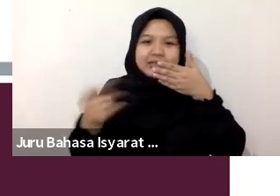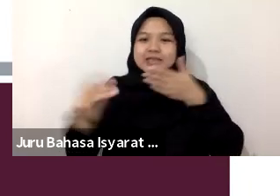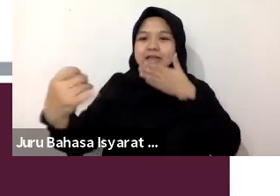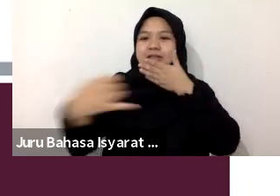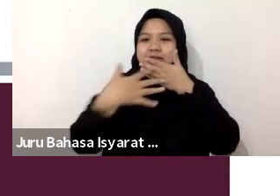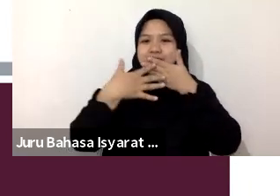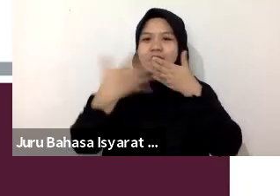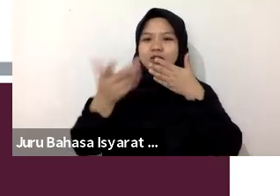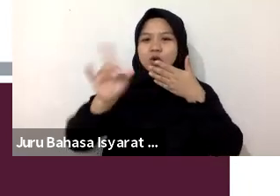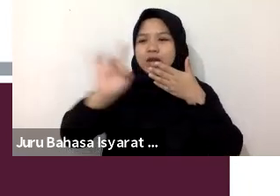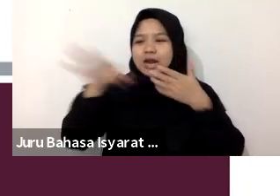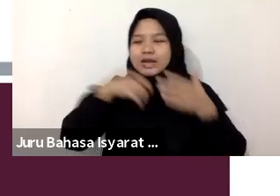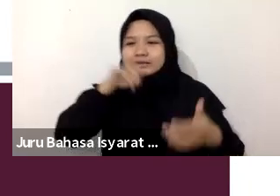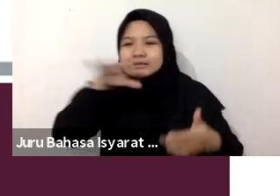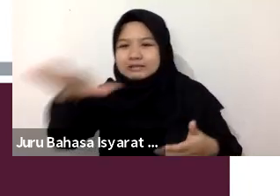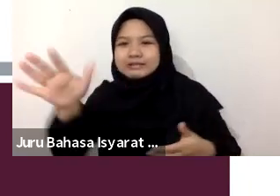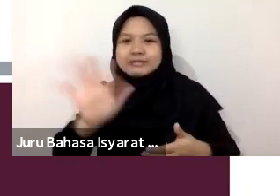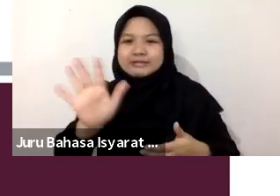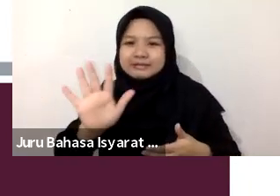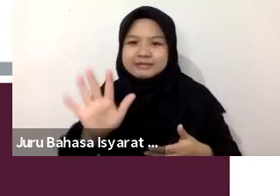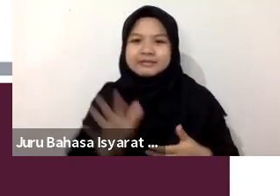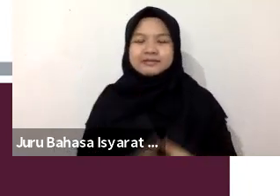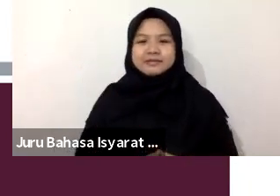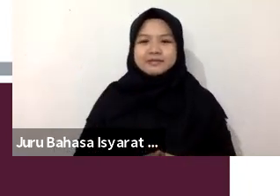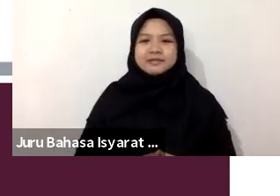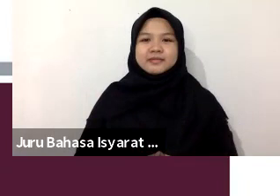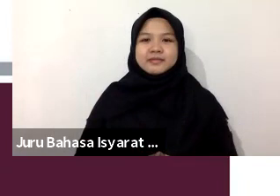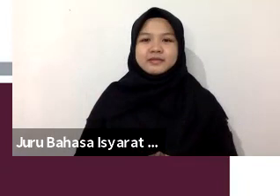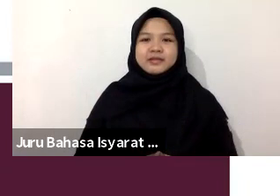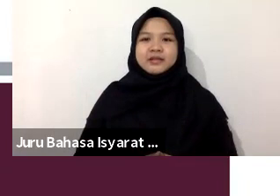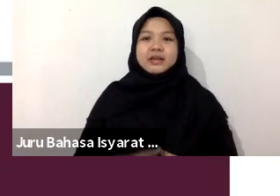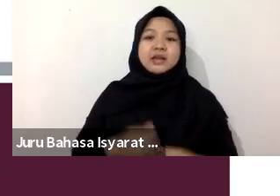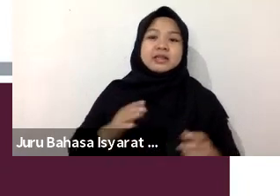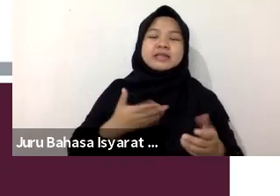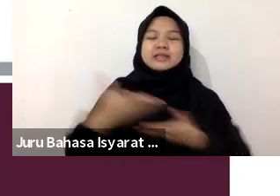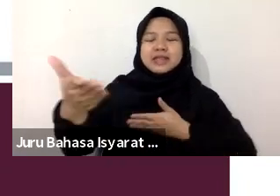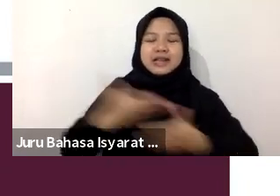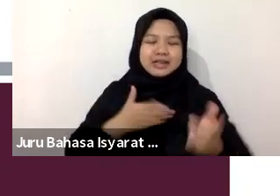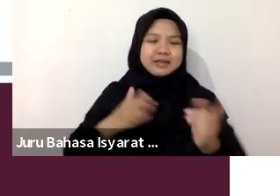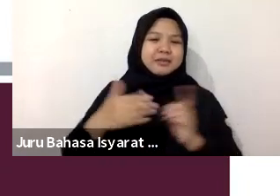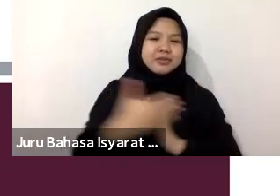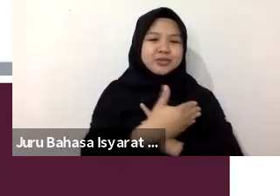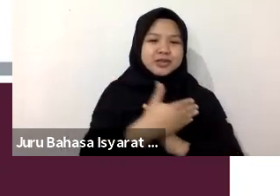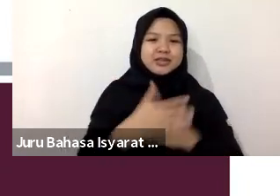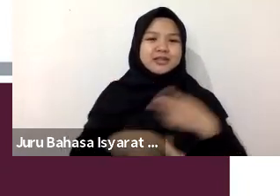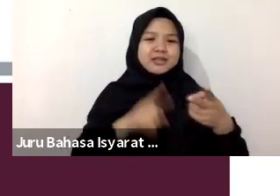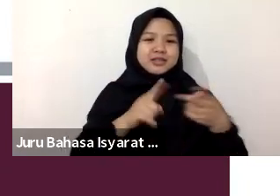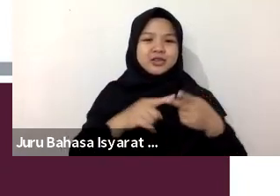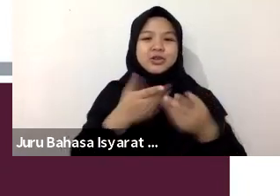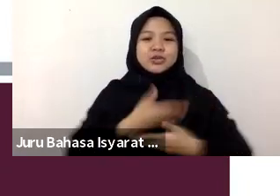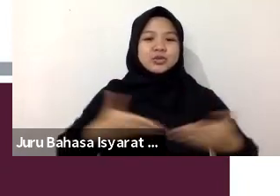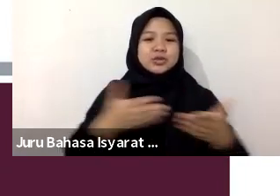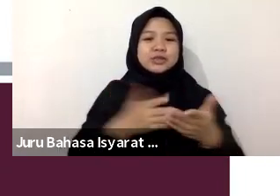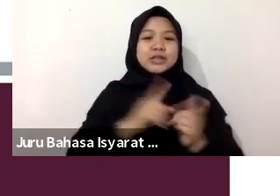atau orang lain tidak kena oleh kita gitu. Jadi saling melindungi. Kemudian kedua, social distancing. Tentu saja kita